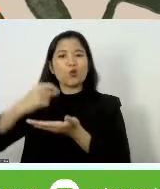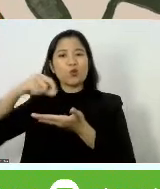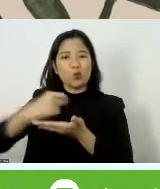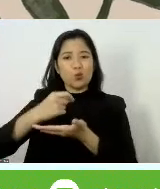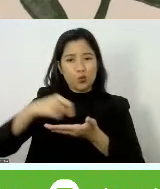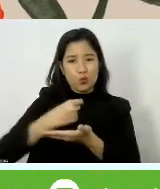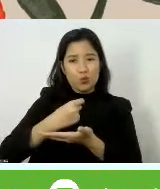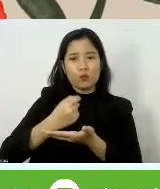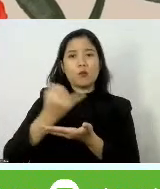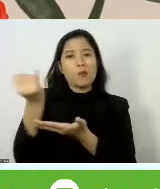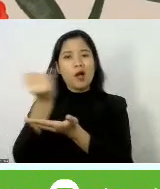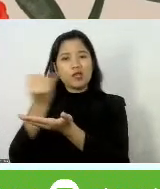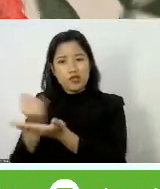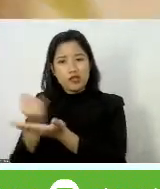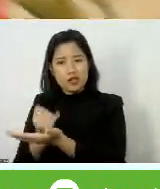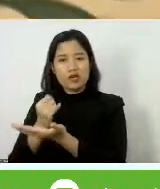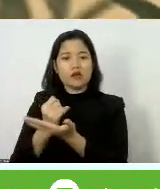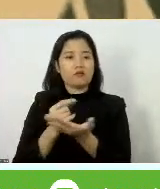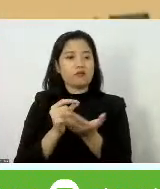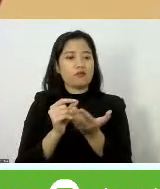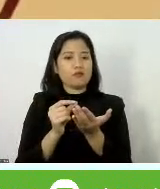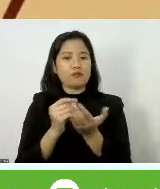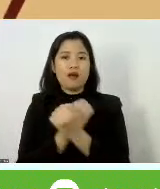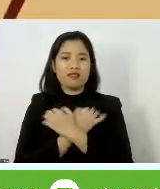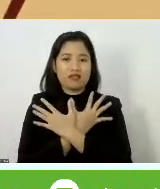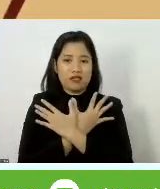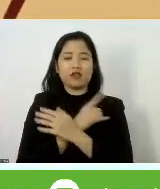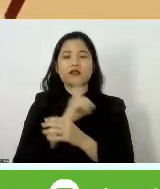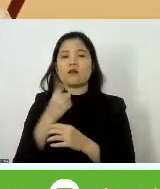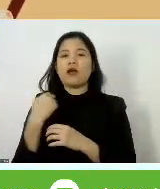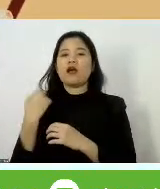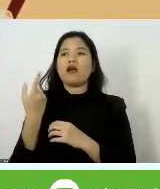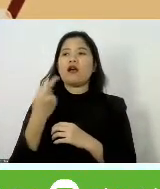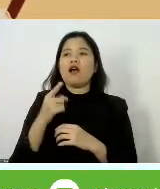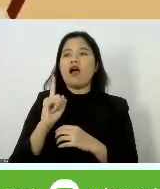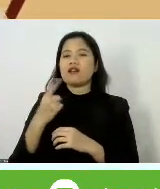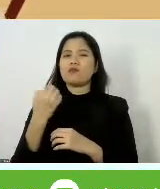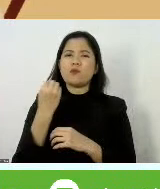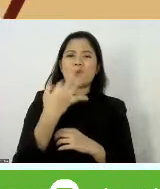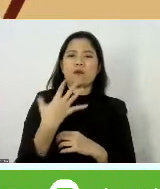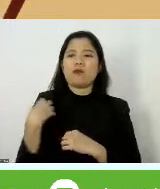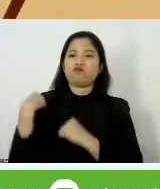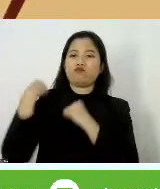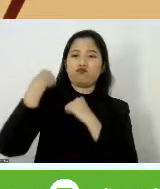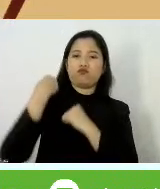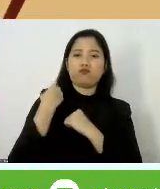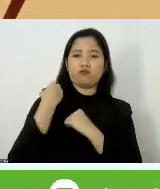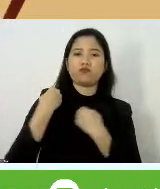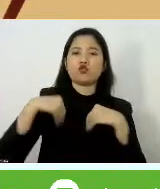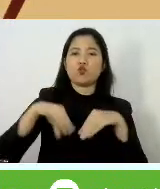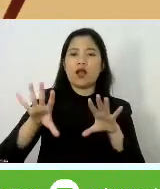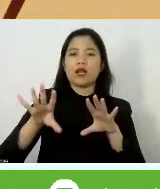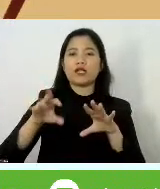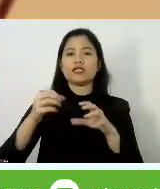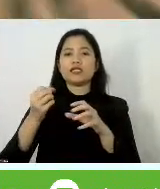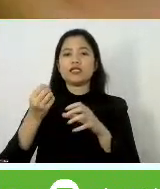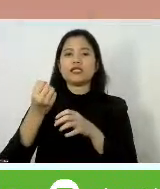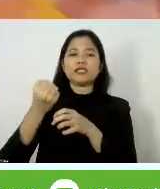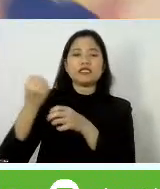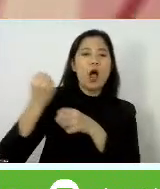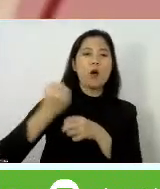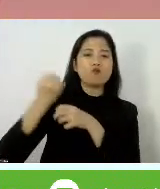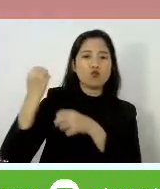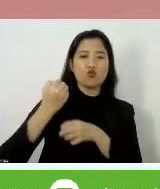200-an bakul jamu gendong dan lima artisan pembalut menstruasi dan kain yang sudah